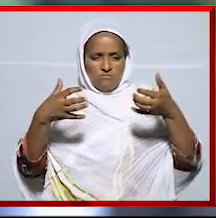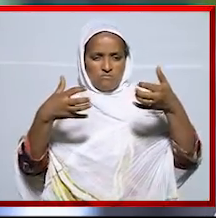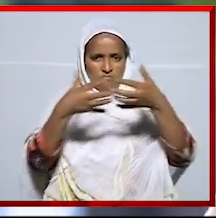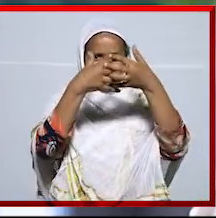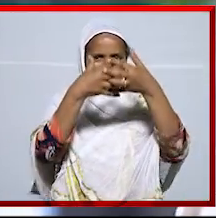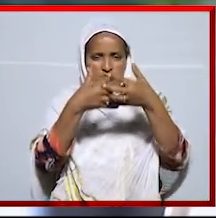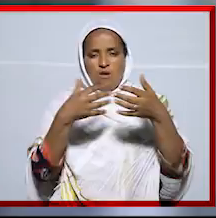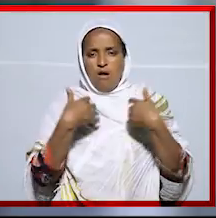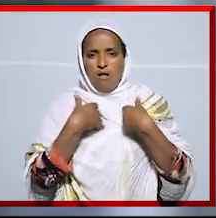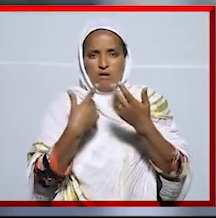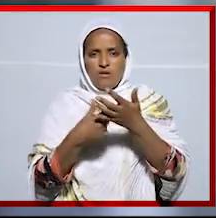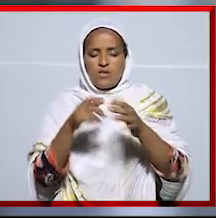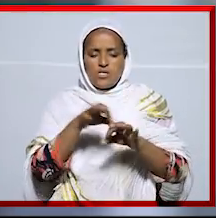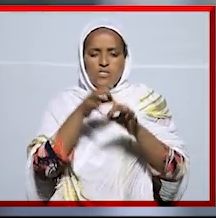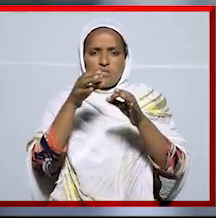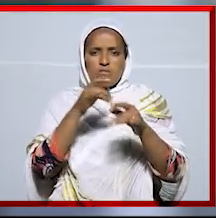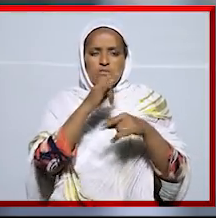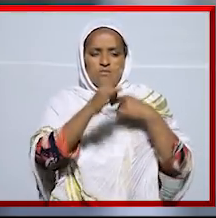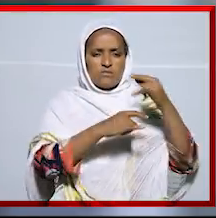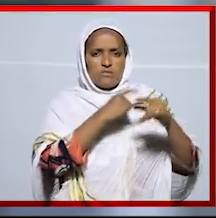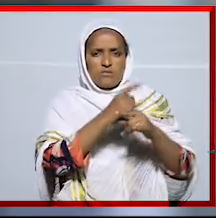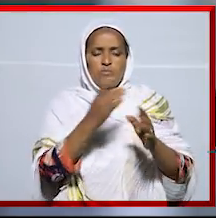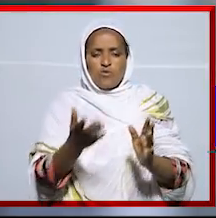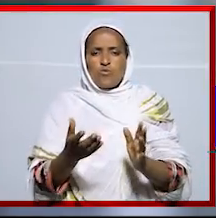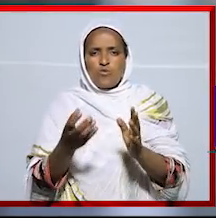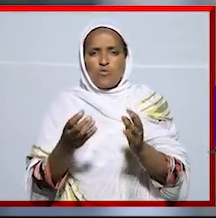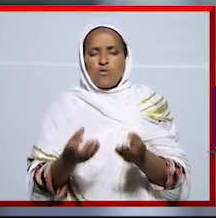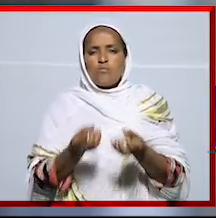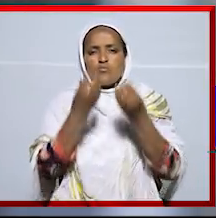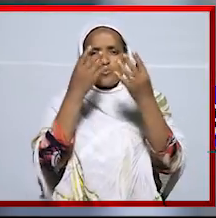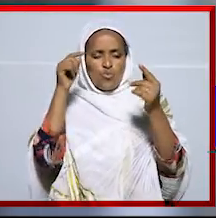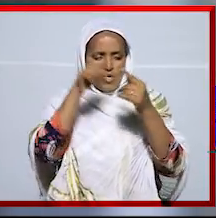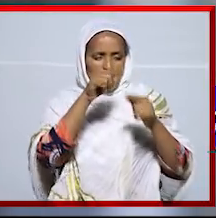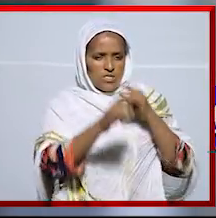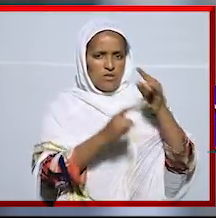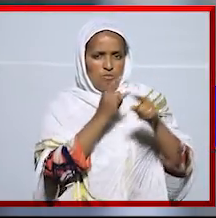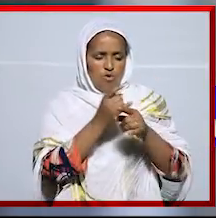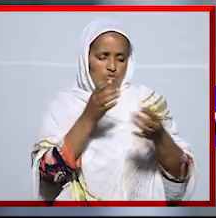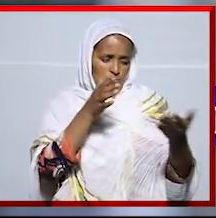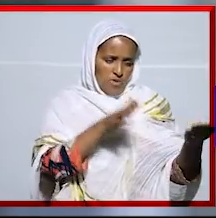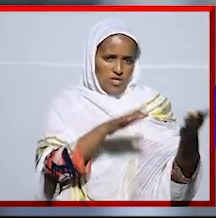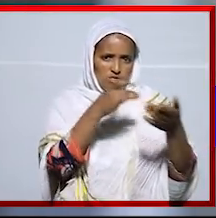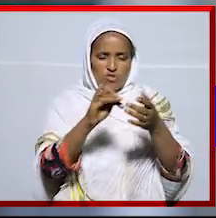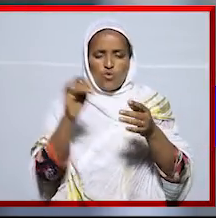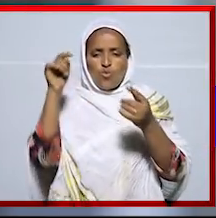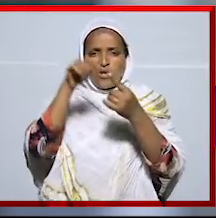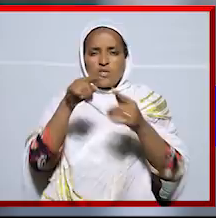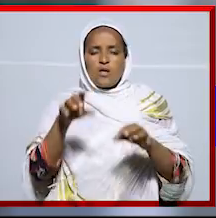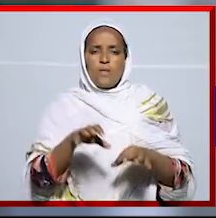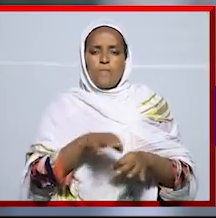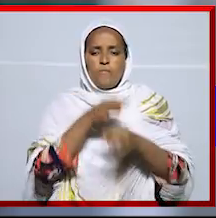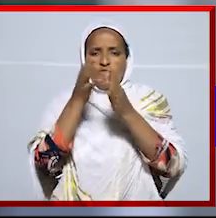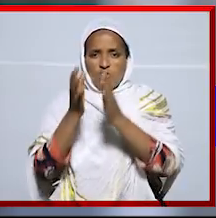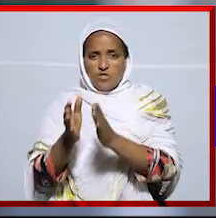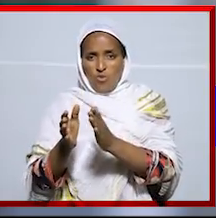ይጣረሳል የዘመናዊነት ዘመናዊ ሆኖ ሰው ብዙም አይችልም በጣም ወደ ዘመኑ ነው የሚያዘነብለው እንጂ ወደ